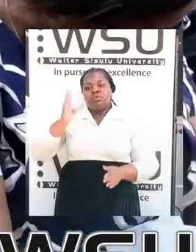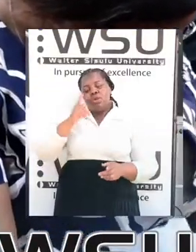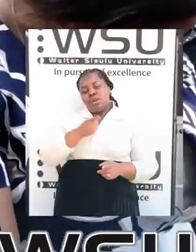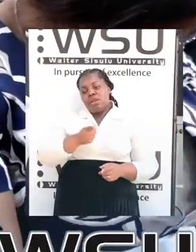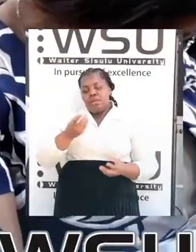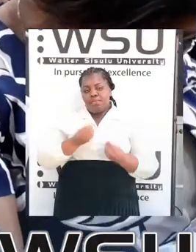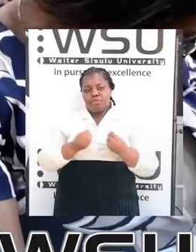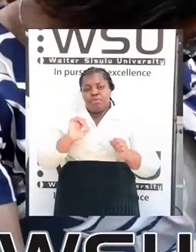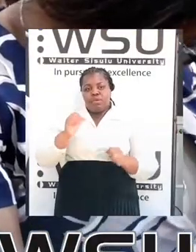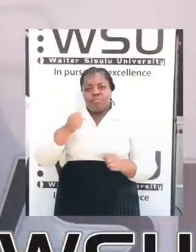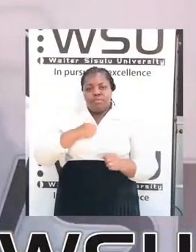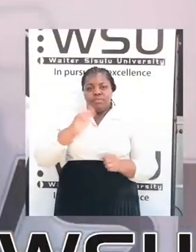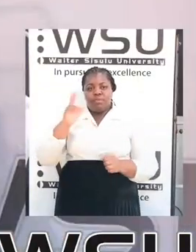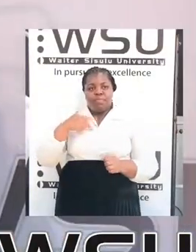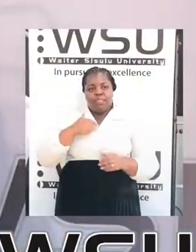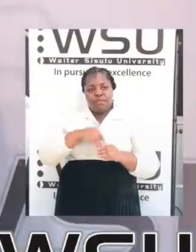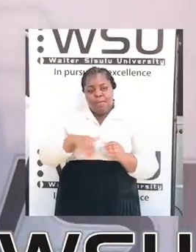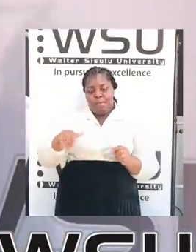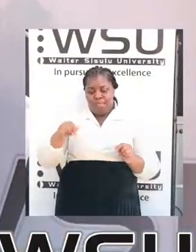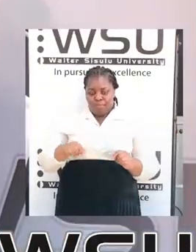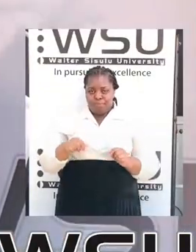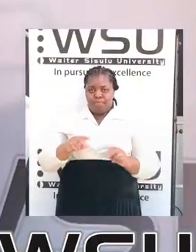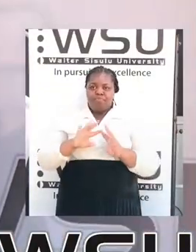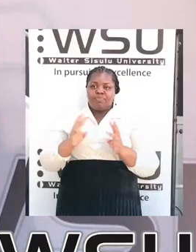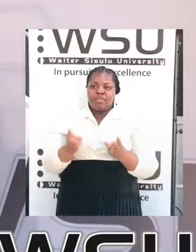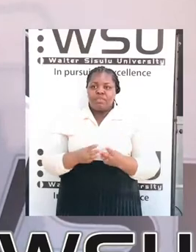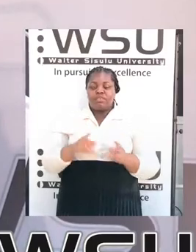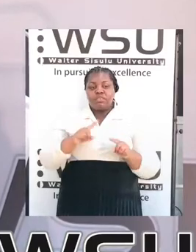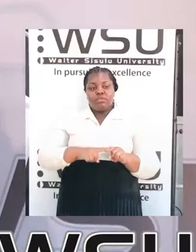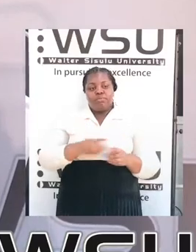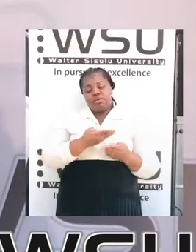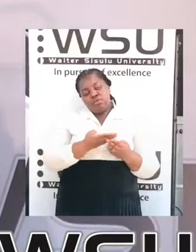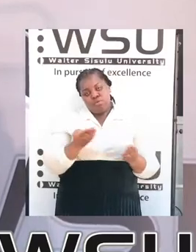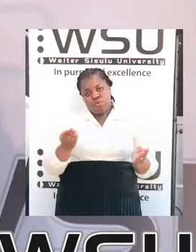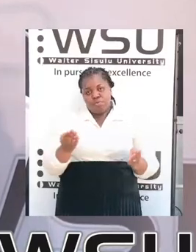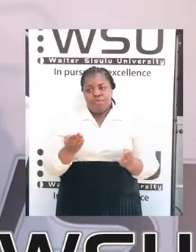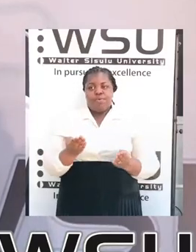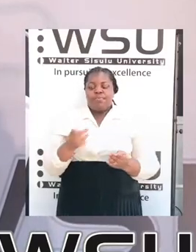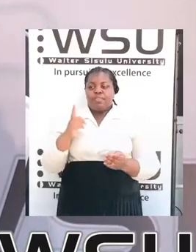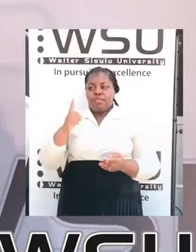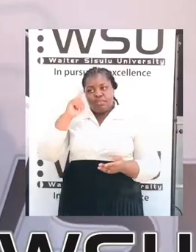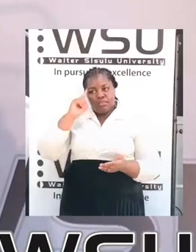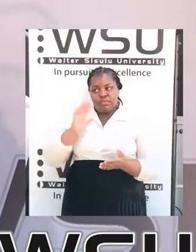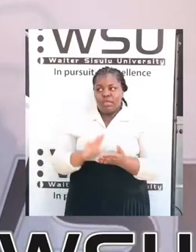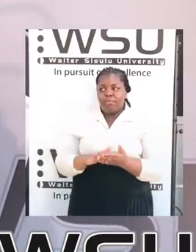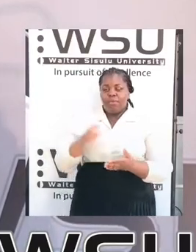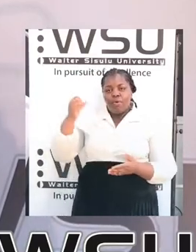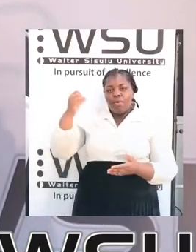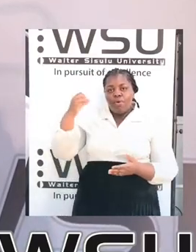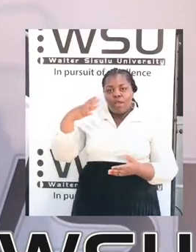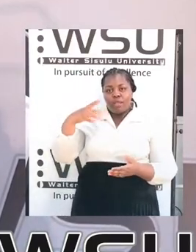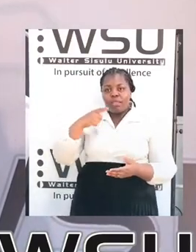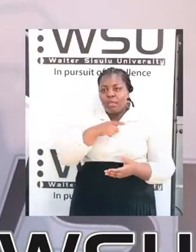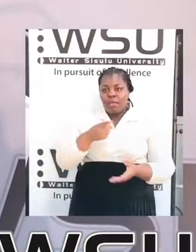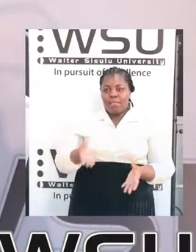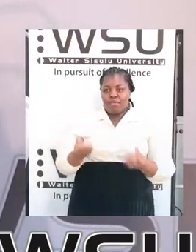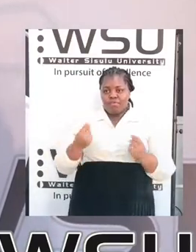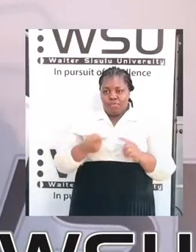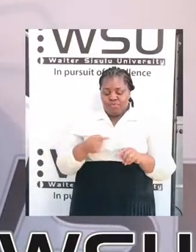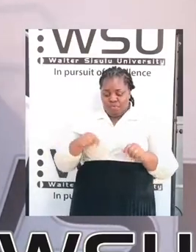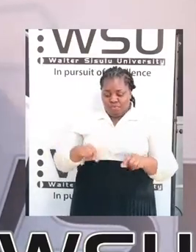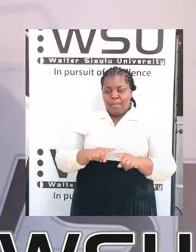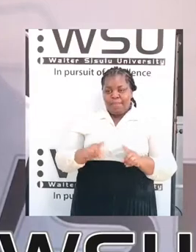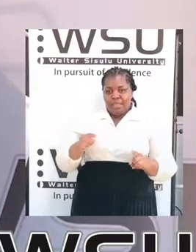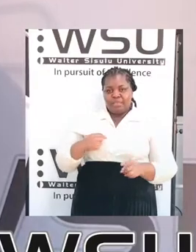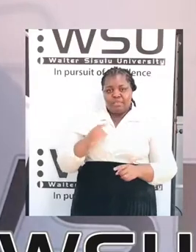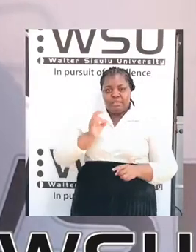naba bantwana bethu beza kuphuma kule ndawo. Ilizwe lijonge kubo. Nkosi yamakhosi lithembe ukukhanya abakufumene kule ndawo.